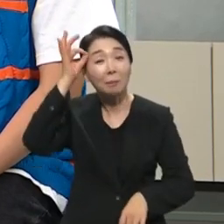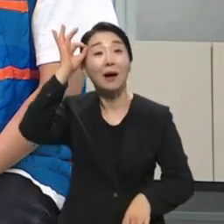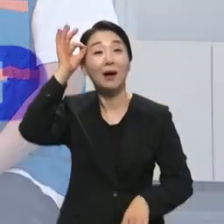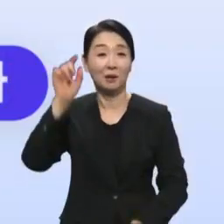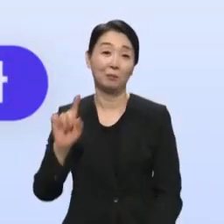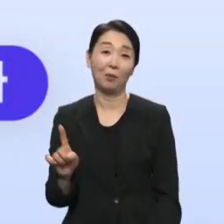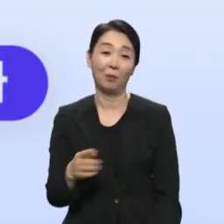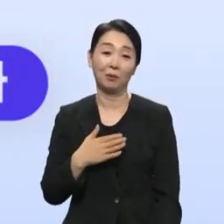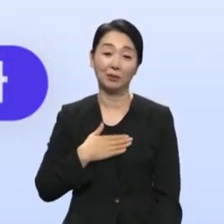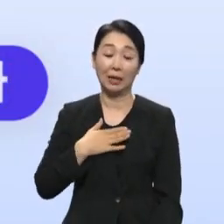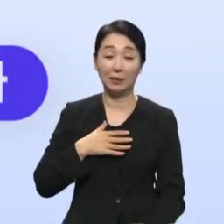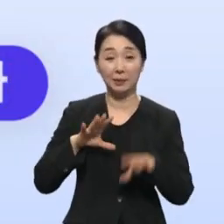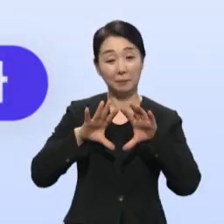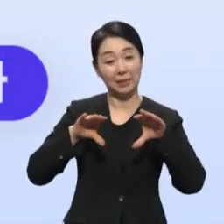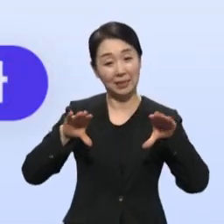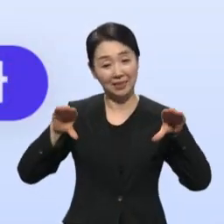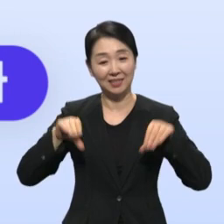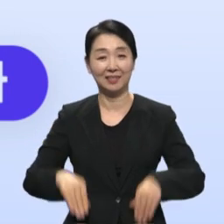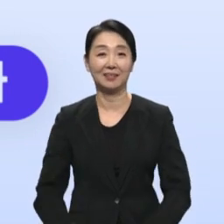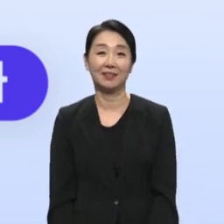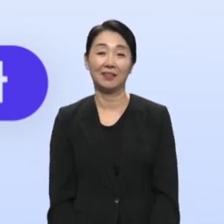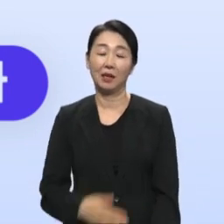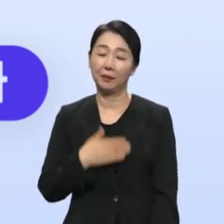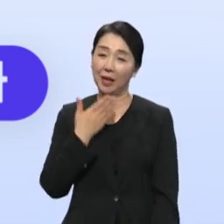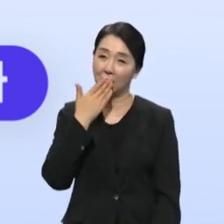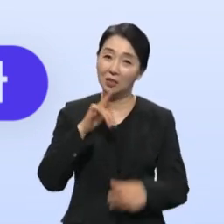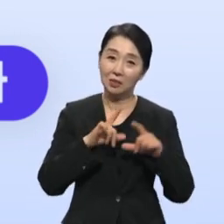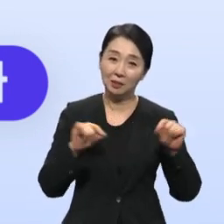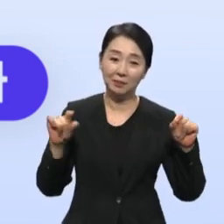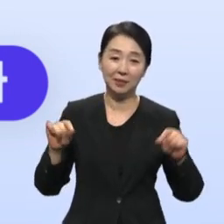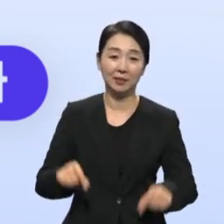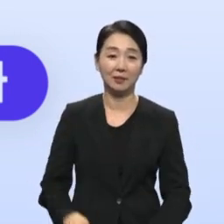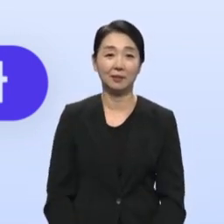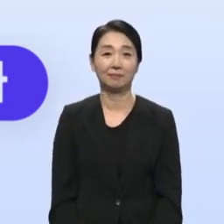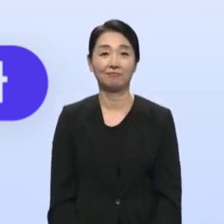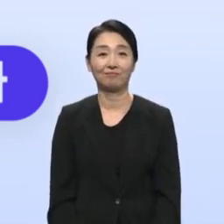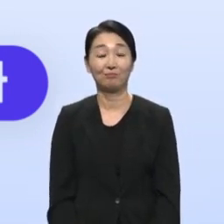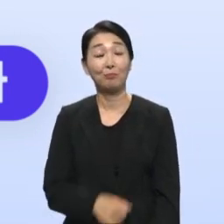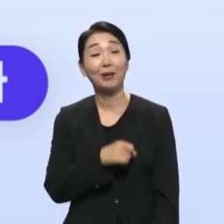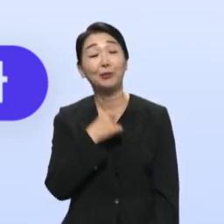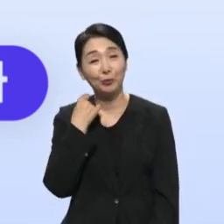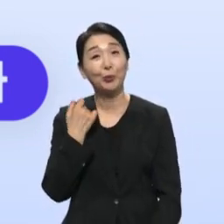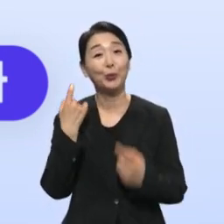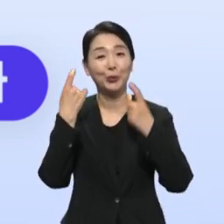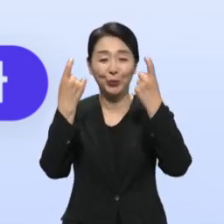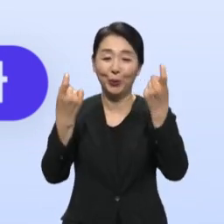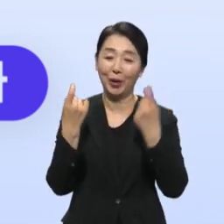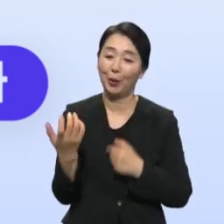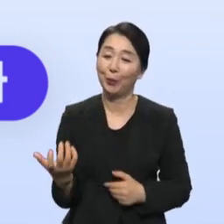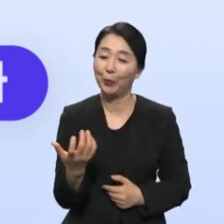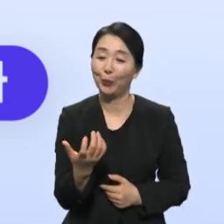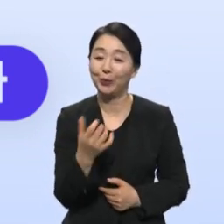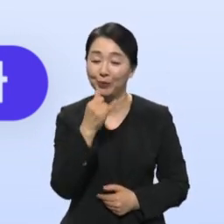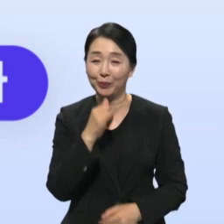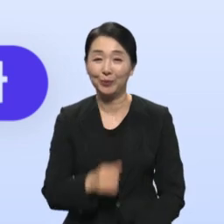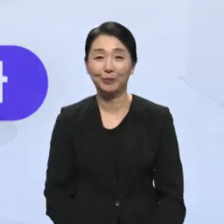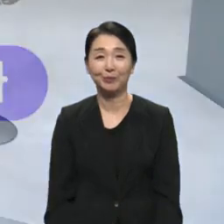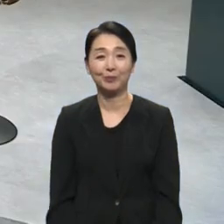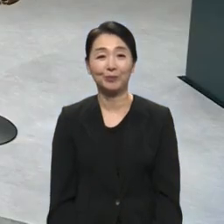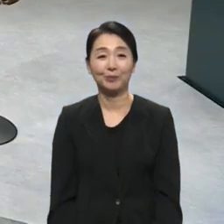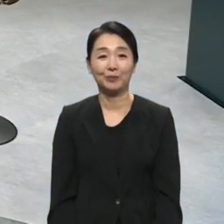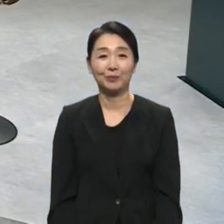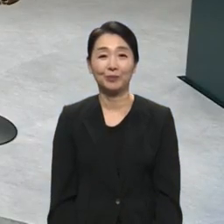저는 마사지 저는 음식 음식들 여행도 있고 너무 많죠 오늘은